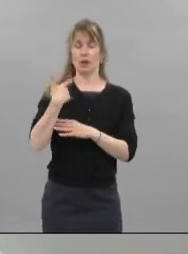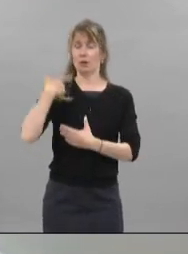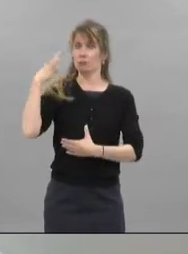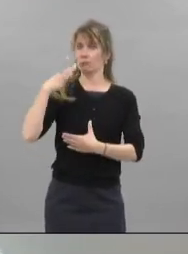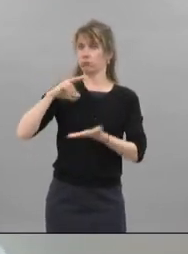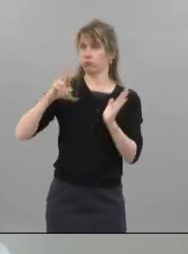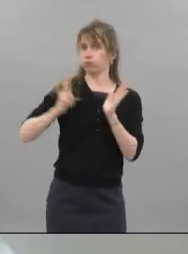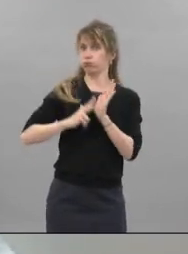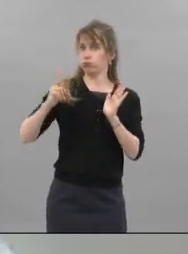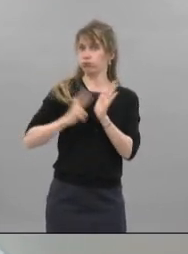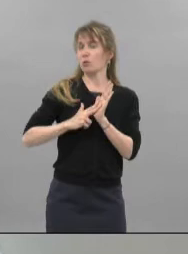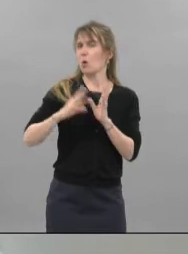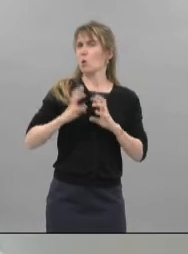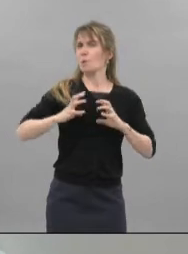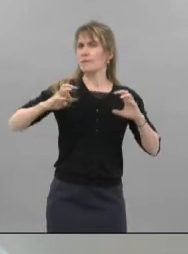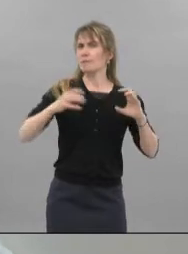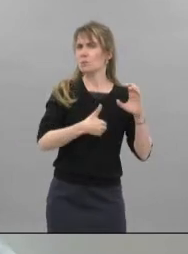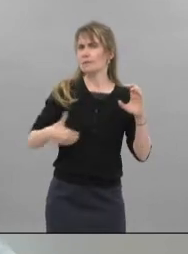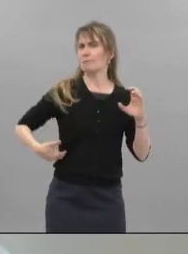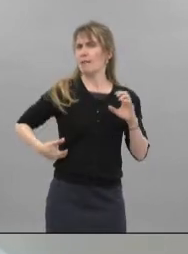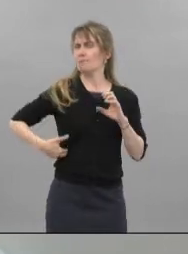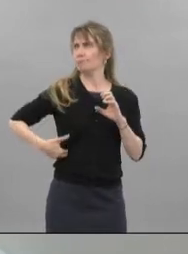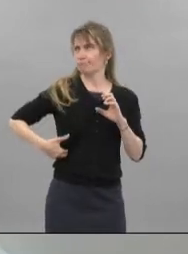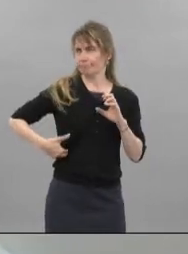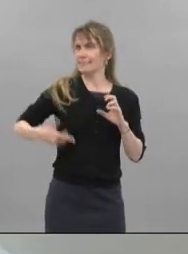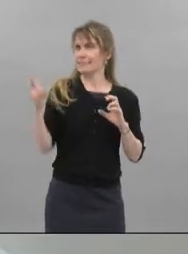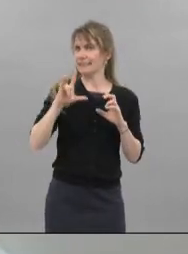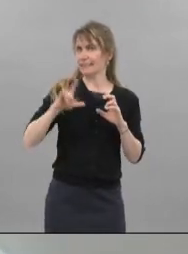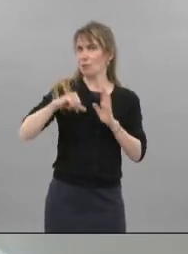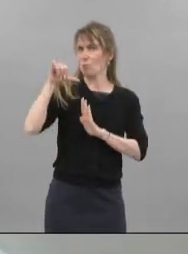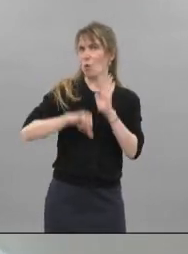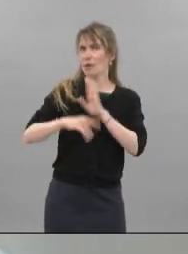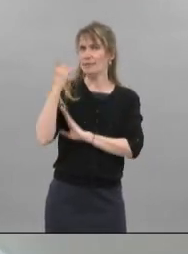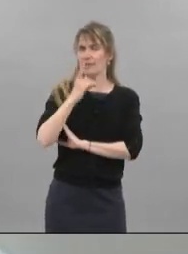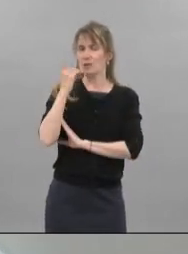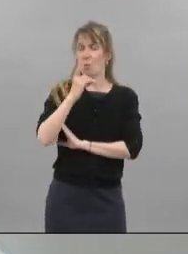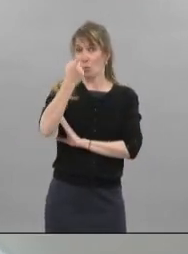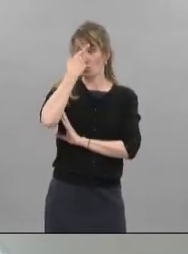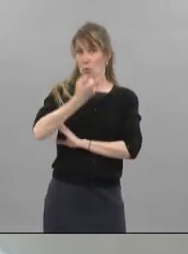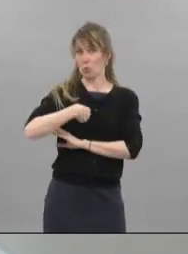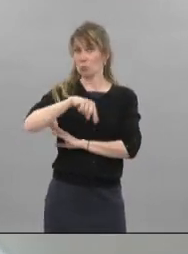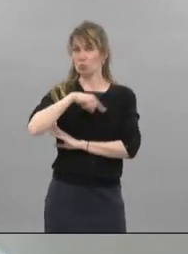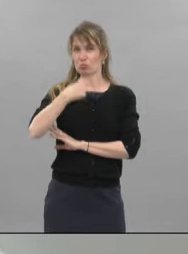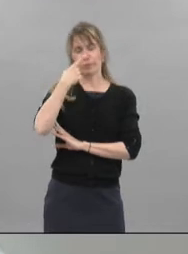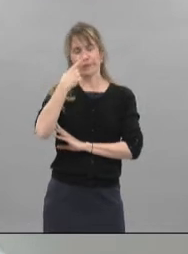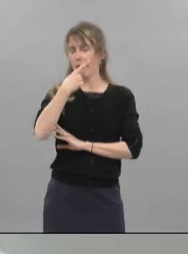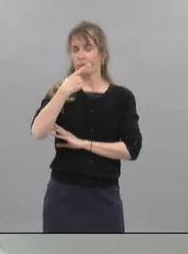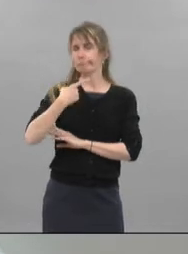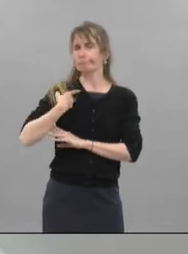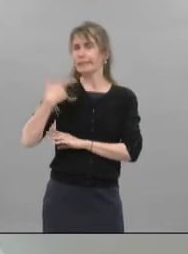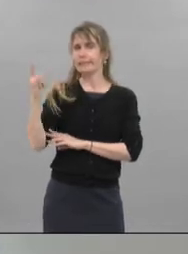municipal de Lille en décembre et nous pensons collectivement que l'échelon métropolitain est le plus adapté pour un tel